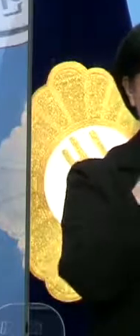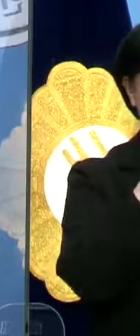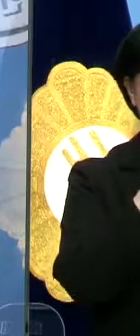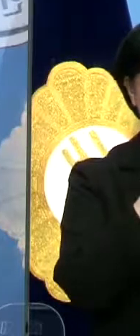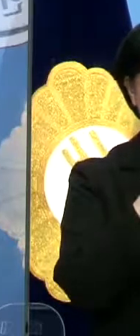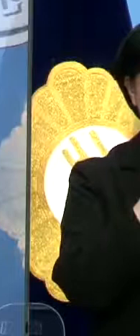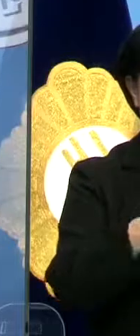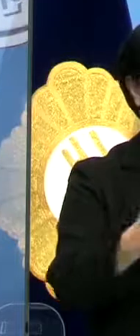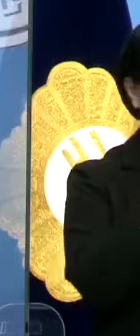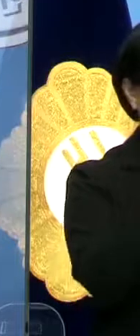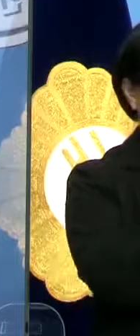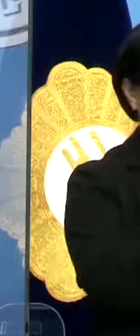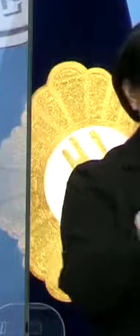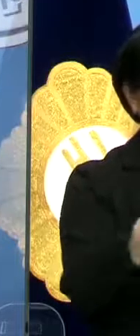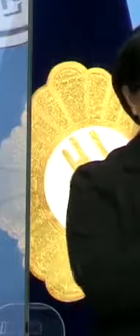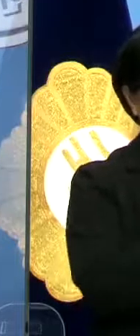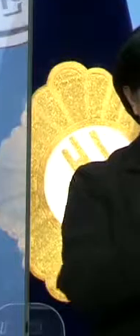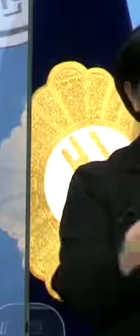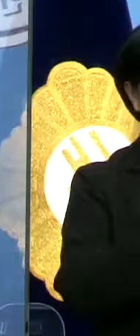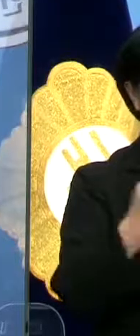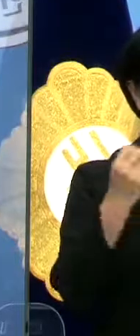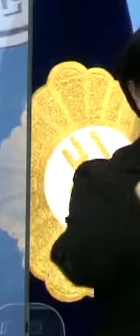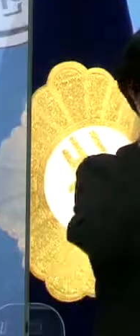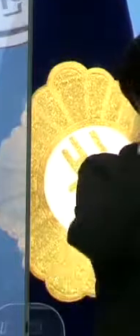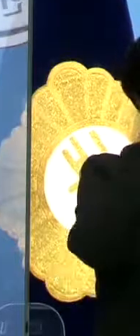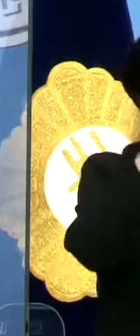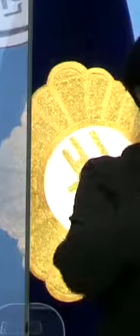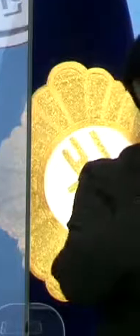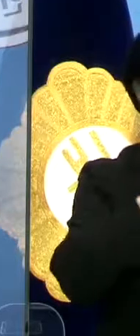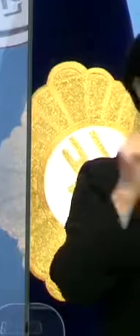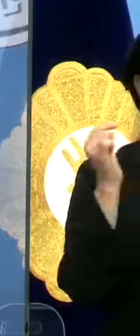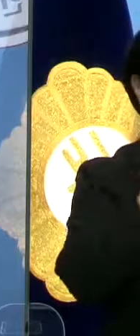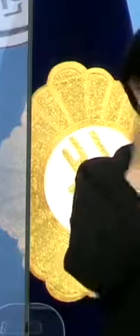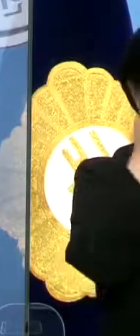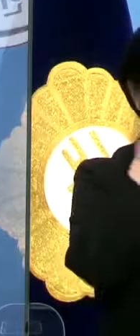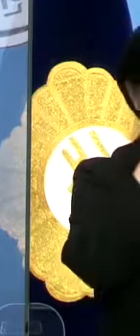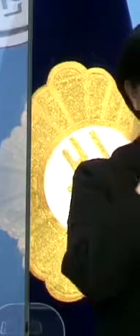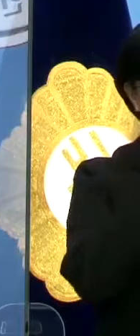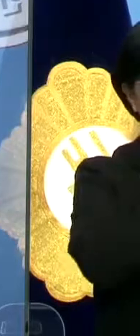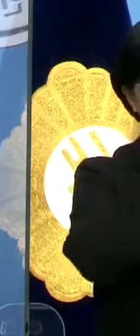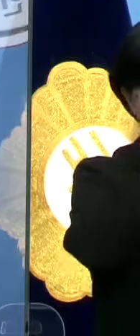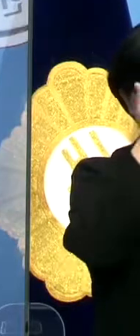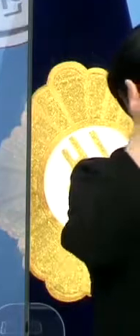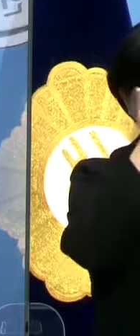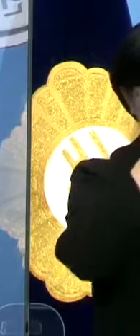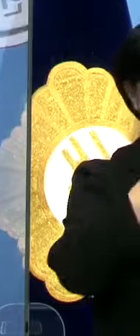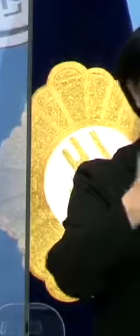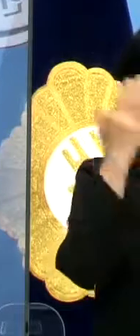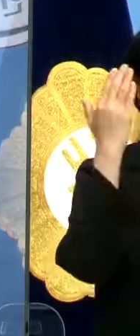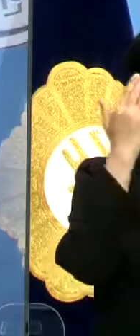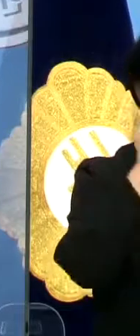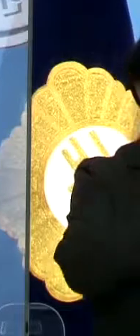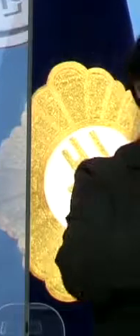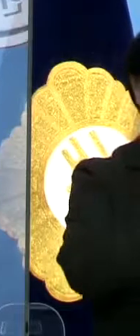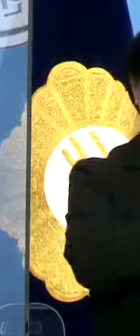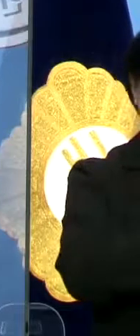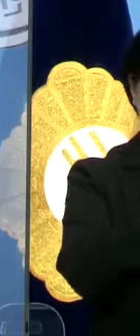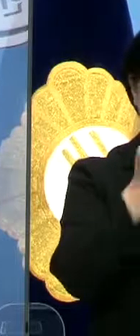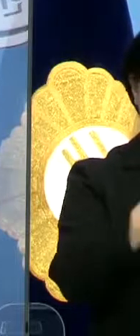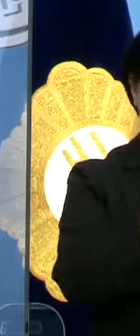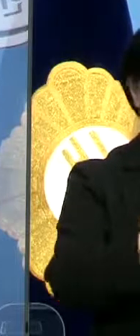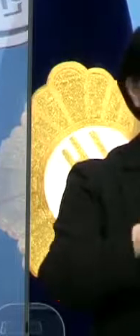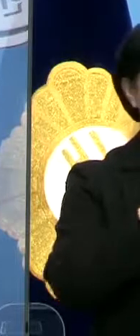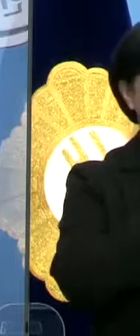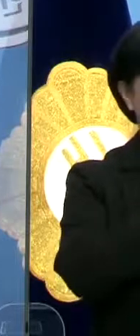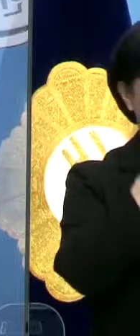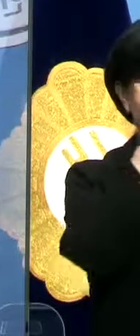당한 개정에 대한 비판 의식 안 듯 거듭 사과 하면서 철저한 검증으로 가장 도덕적이고 유능한 후보를 찾아 유권자들 앞에 대해서